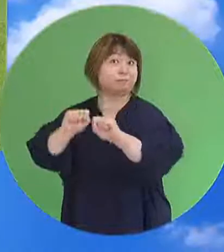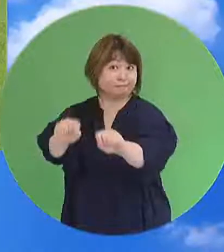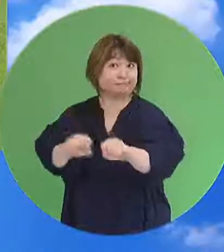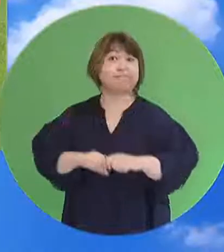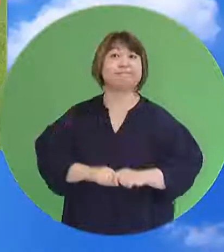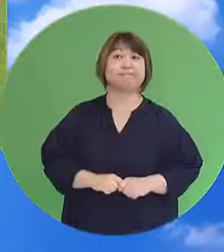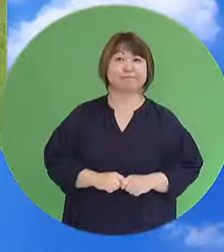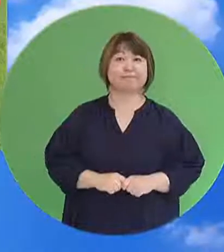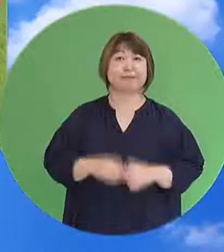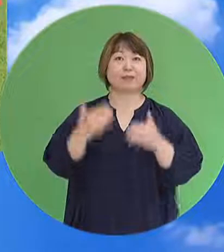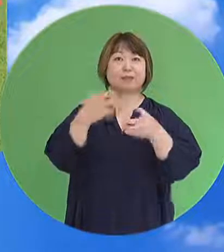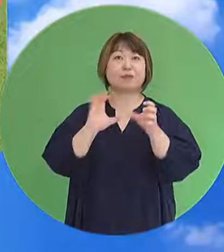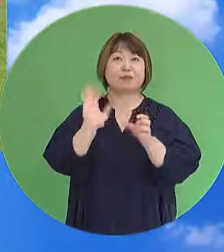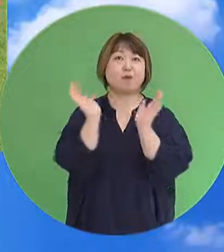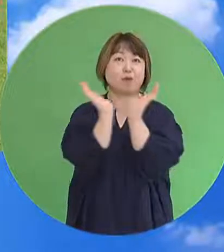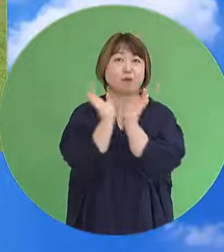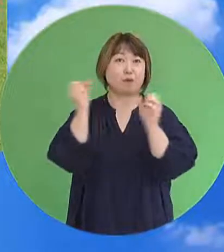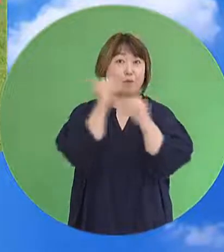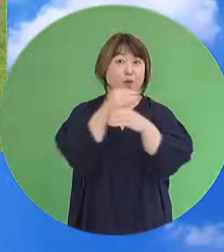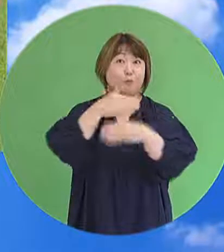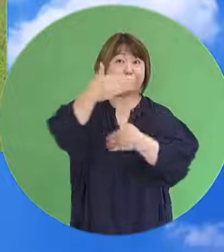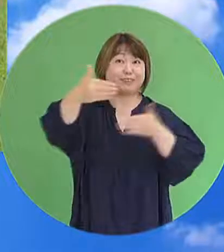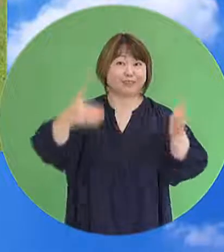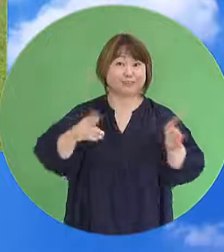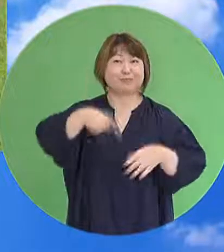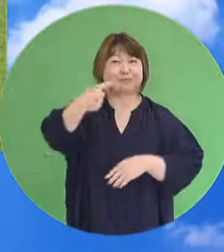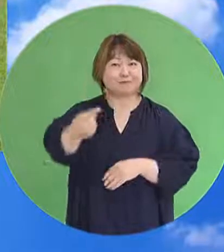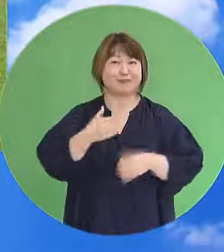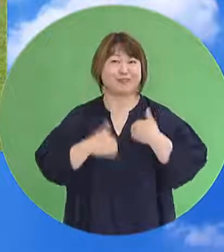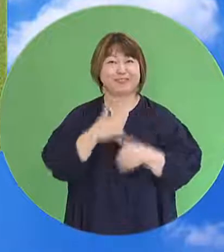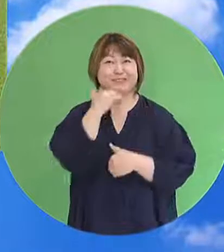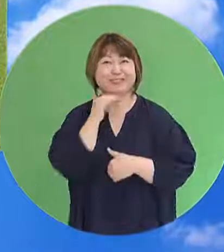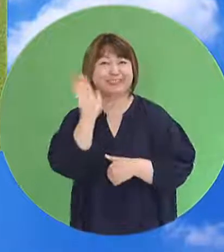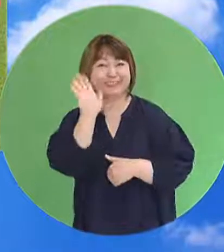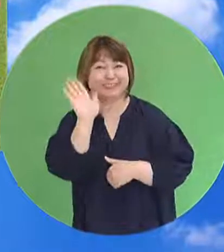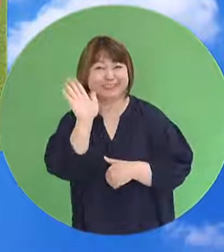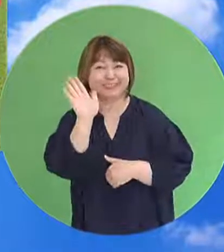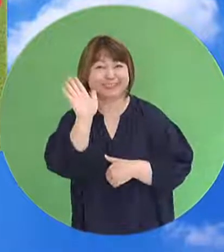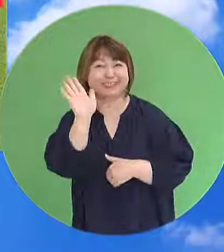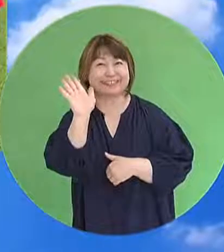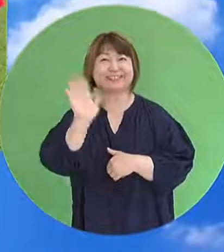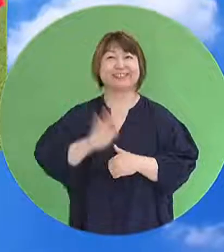岩手ワンコ広報室、 次回もお楽しみに。